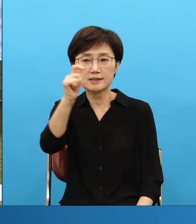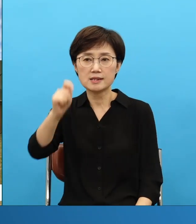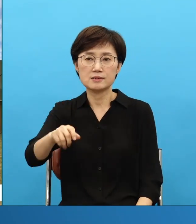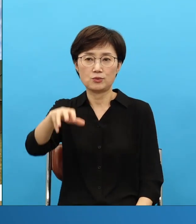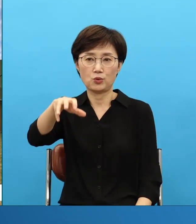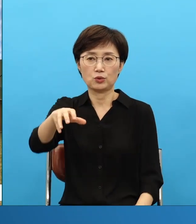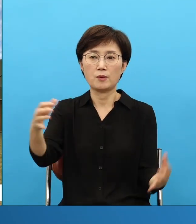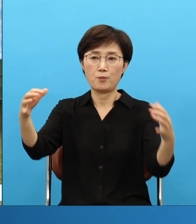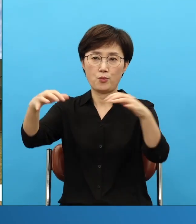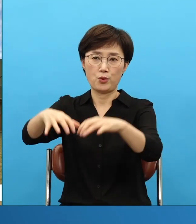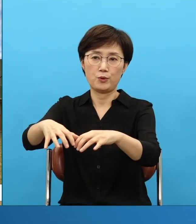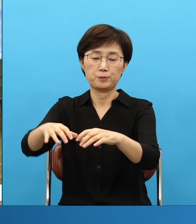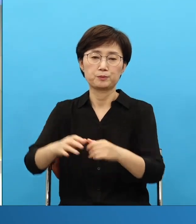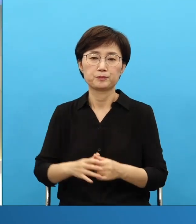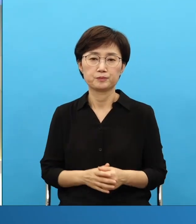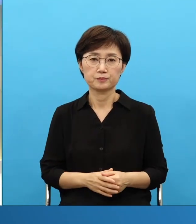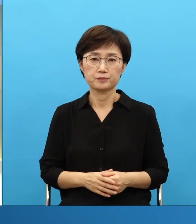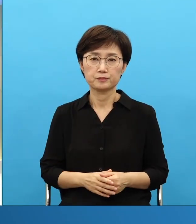텍사스에서 열립니다.